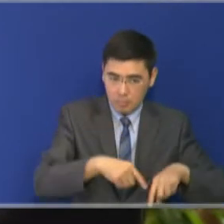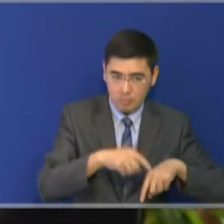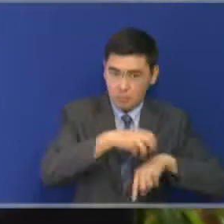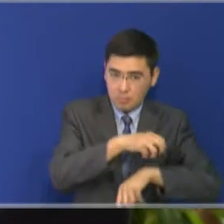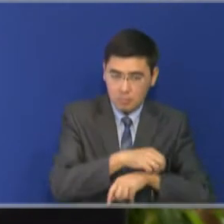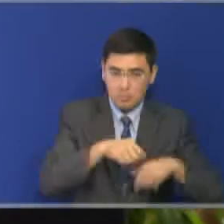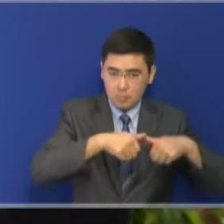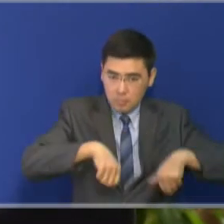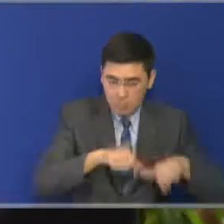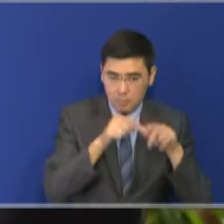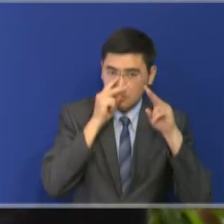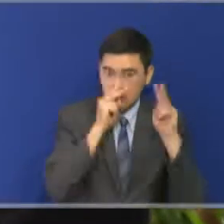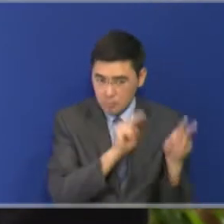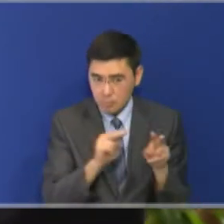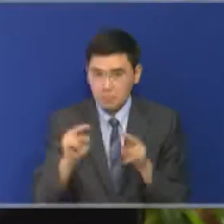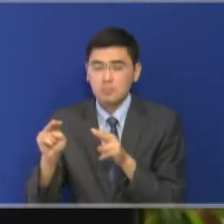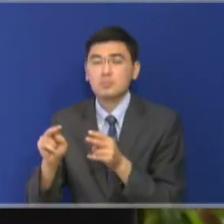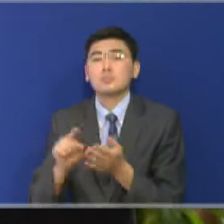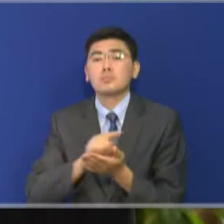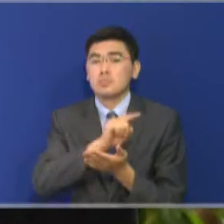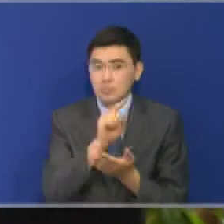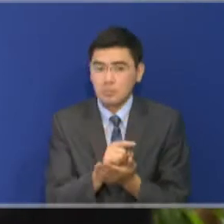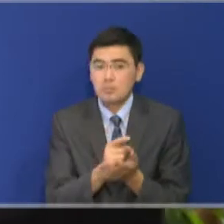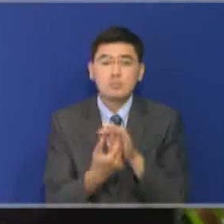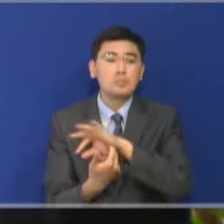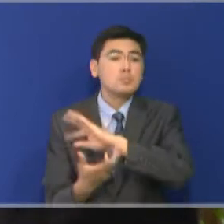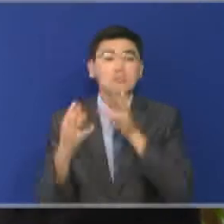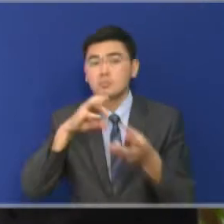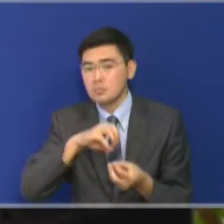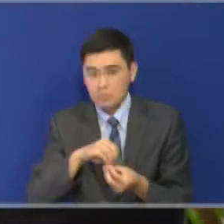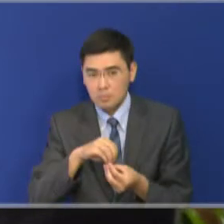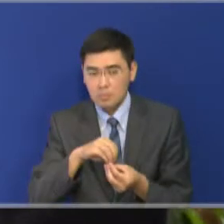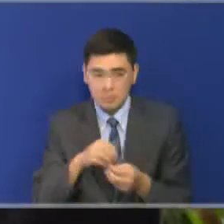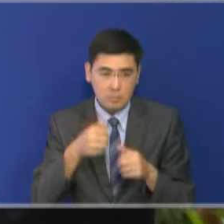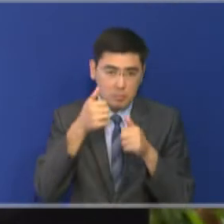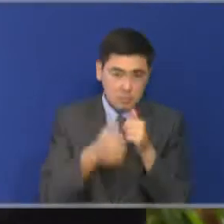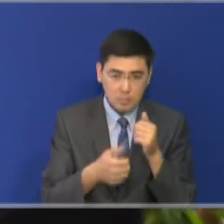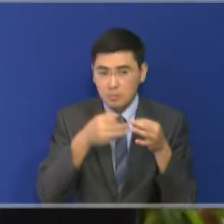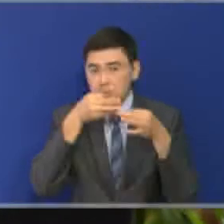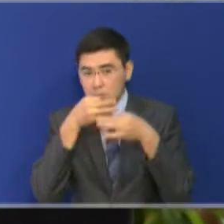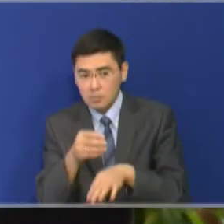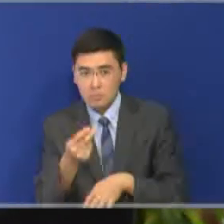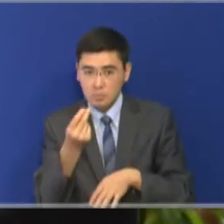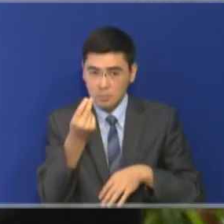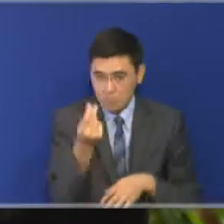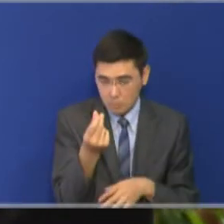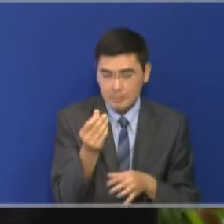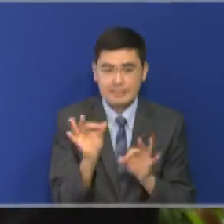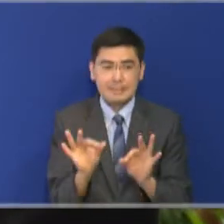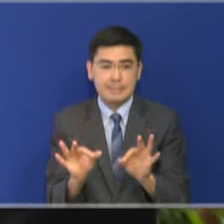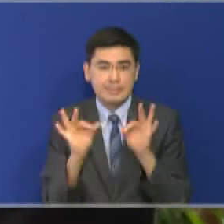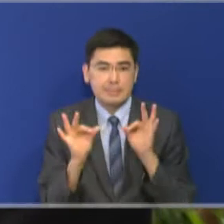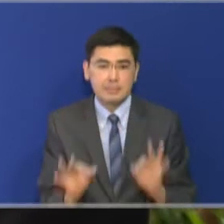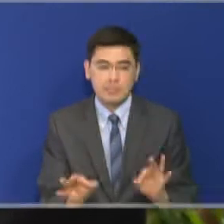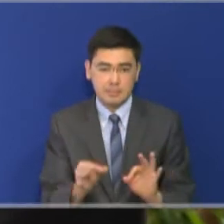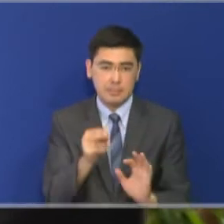бәрі бақылау жасау керек. Сонда ғана біздің жаңағы әр бөлінген ақшамыз, тиынымыз өзінің